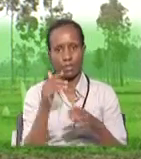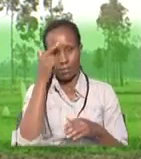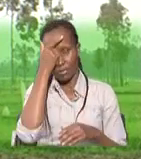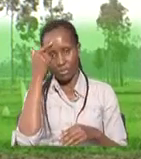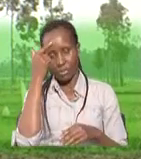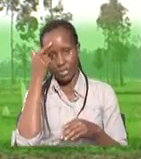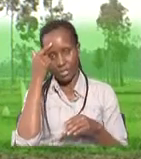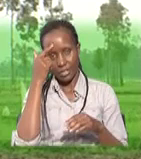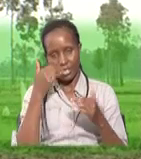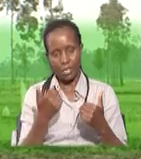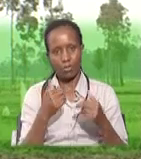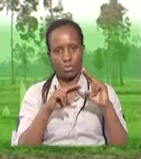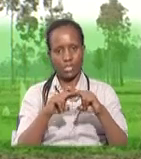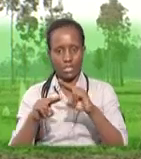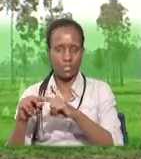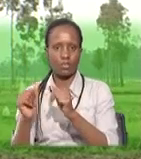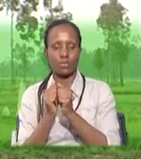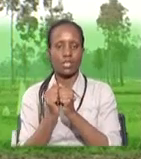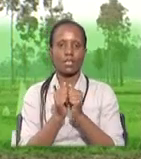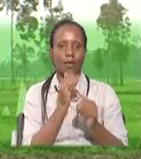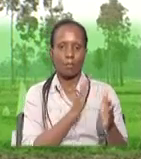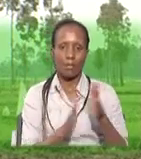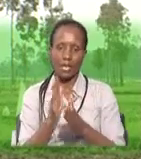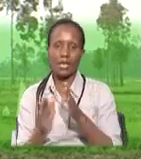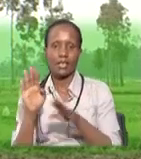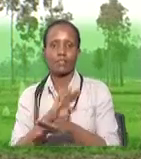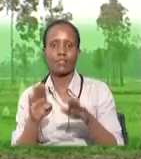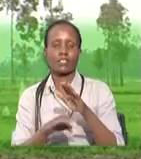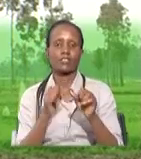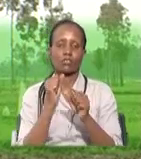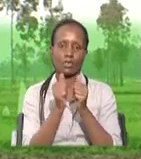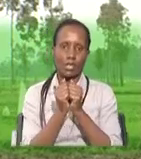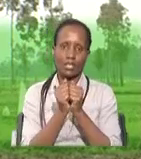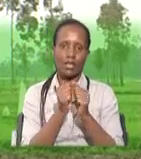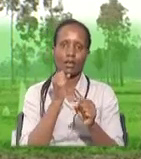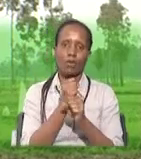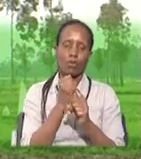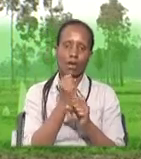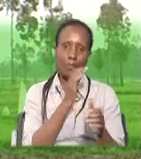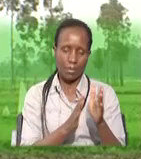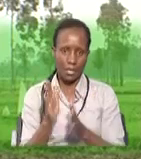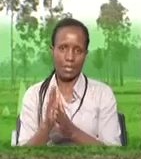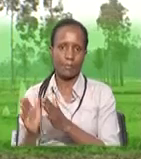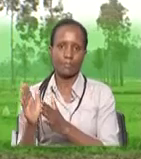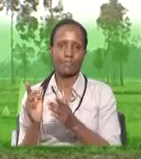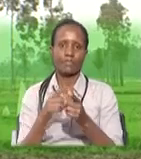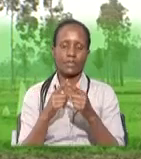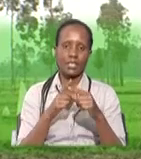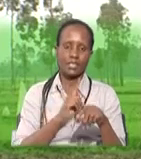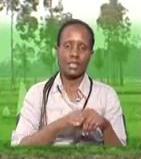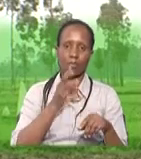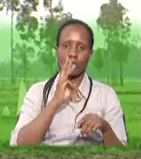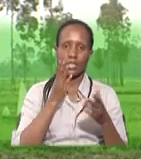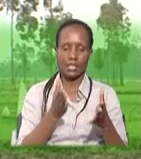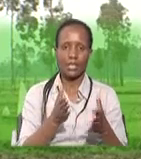kwa kazi wewe inafanya. Tunaketi chini na wao, tunapanga cropping program, work plan, na pia wakati wa